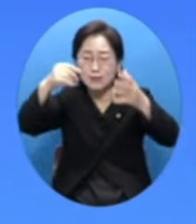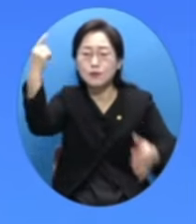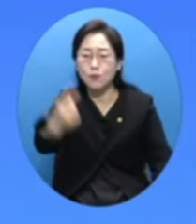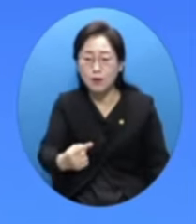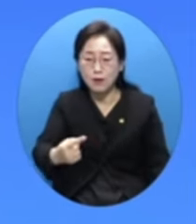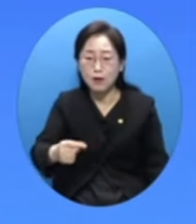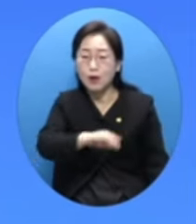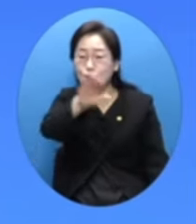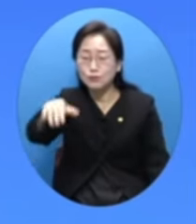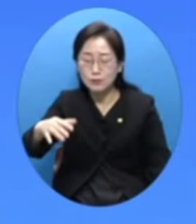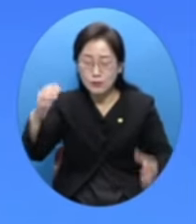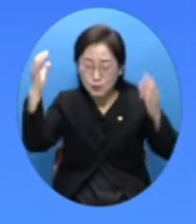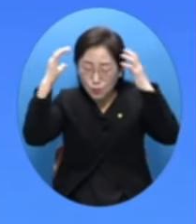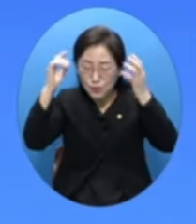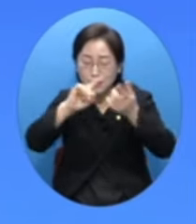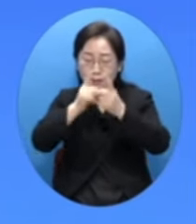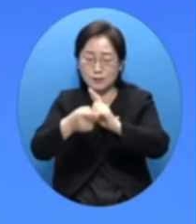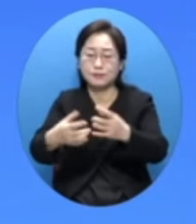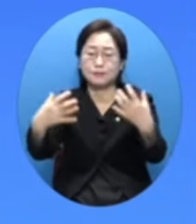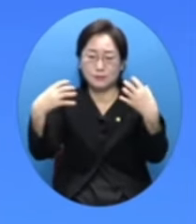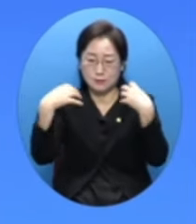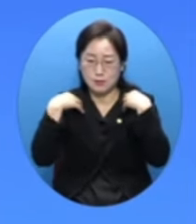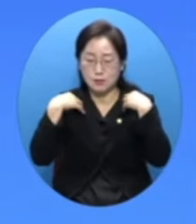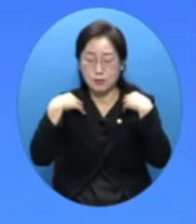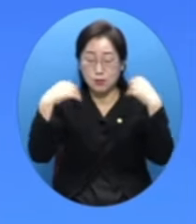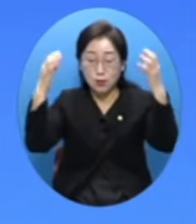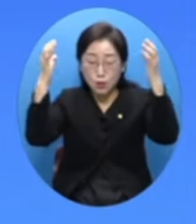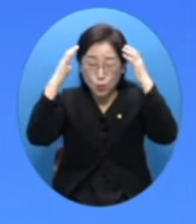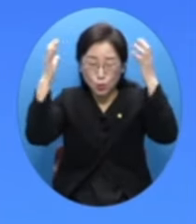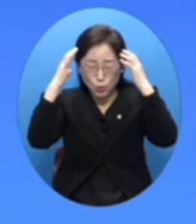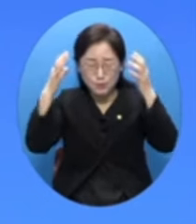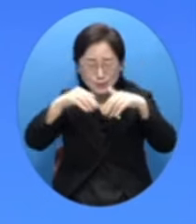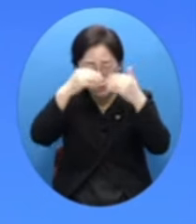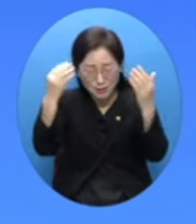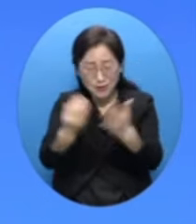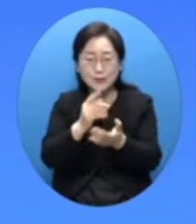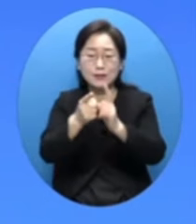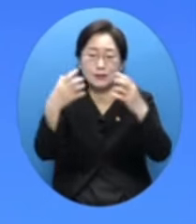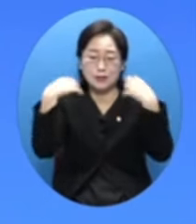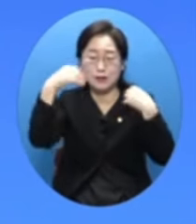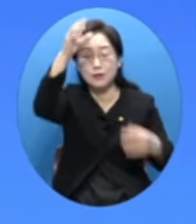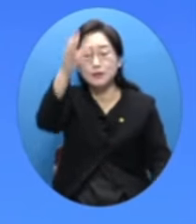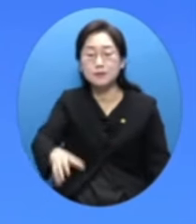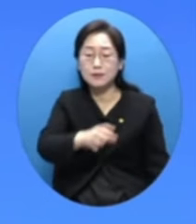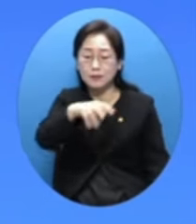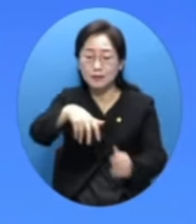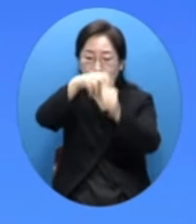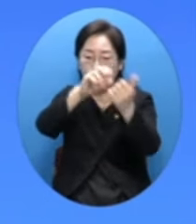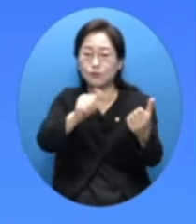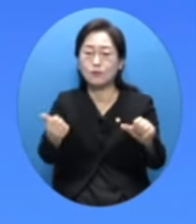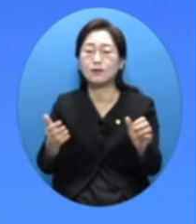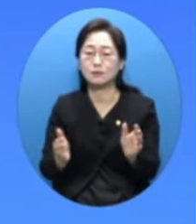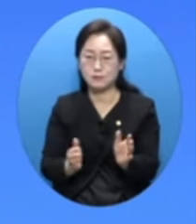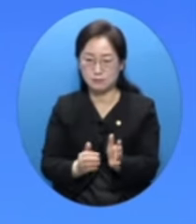권한을 대신 짊어지시고 우리의 고통을 대진 당하시고 십자가 달려 돌아가신